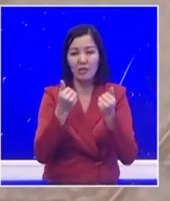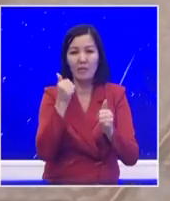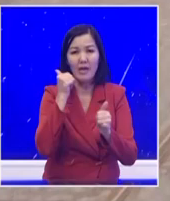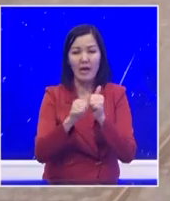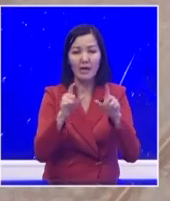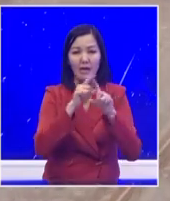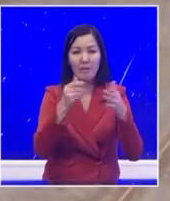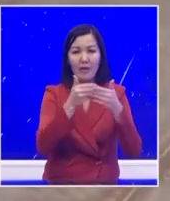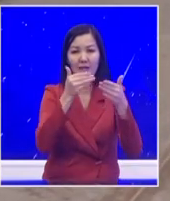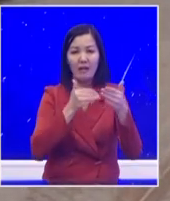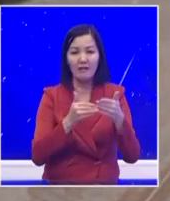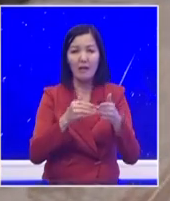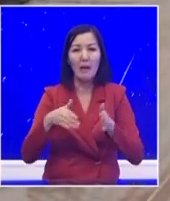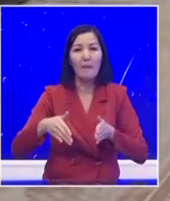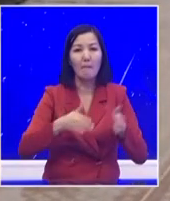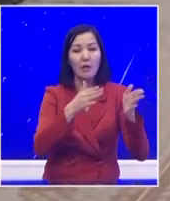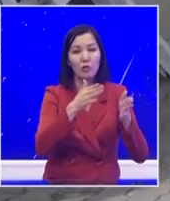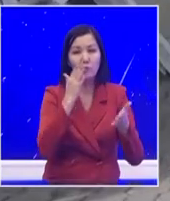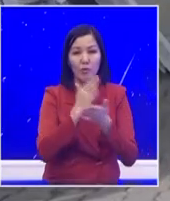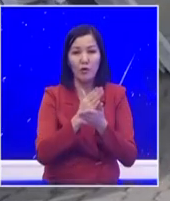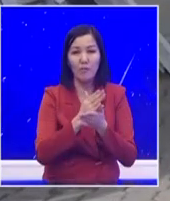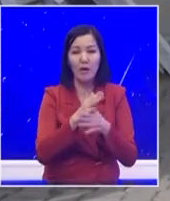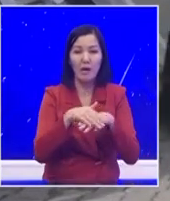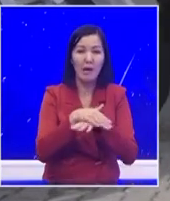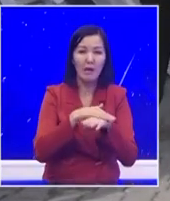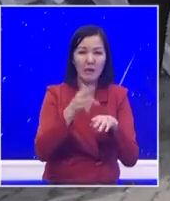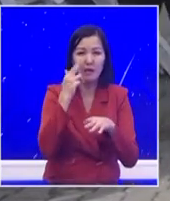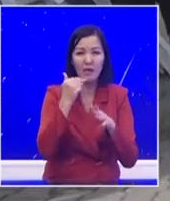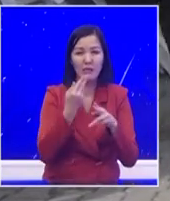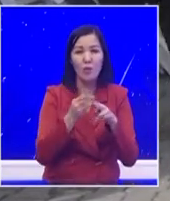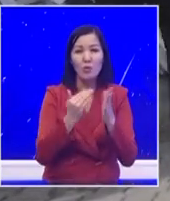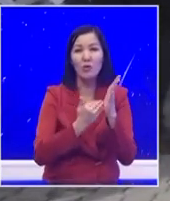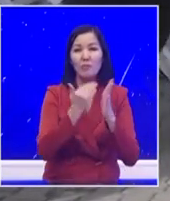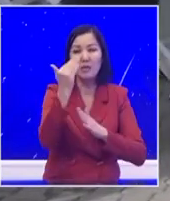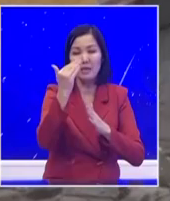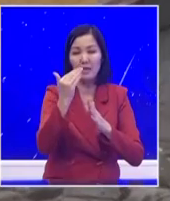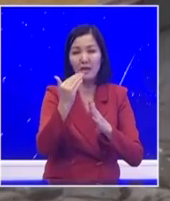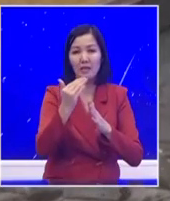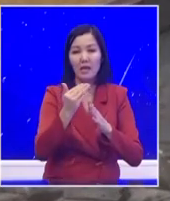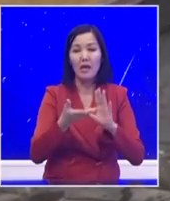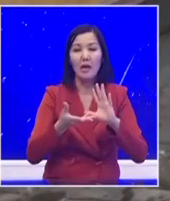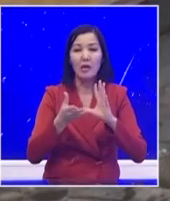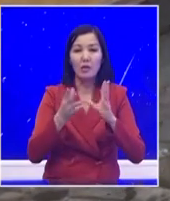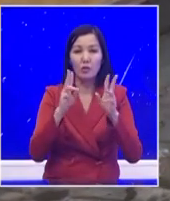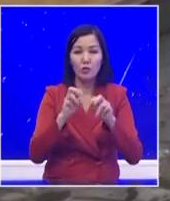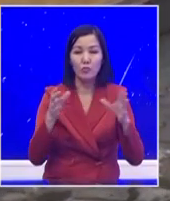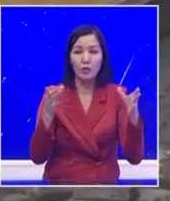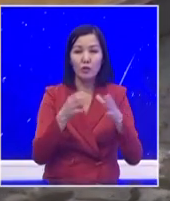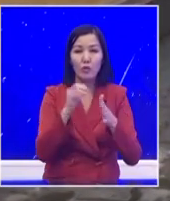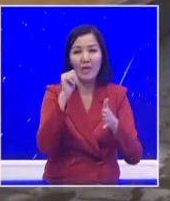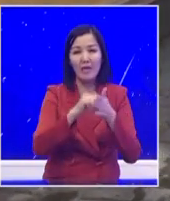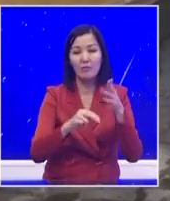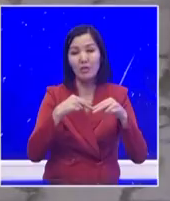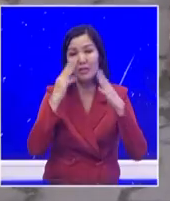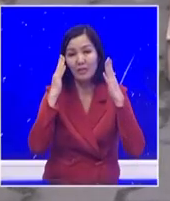ғимарат алдында пандус болғанымен көпшілікке ыңғайсыз, тым биік орналасқан. Ал арнайы мониторинг тобы осындай кемшіліктерді